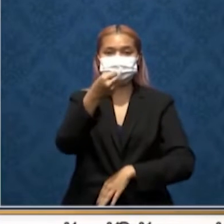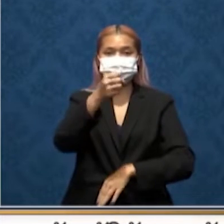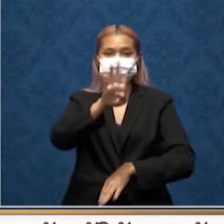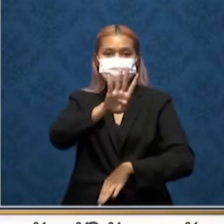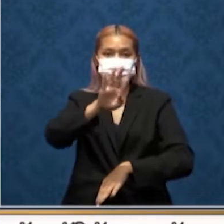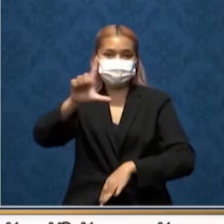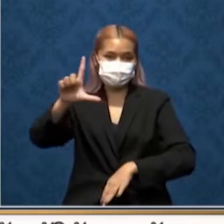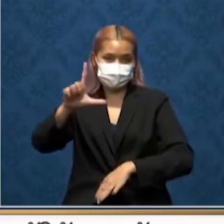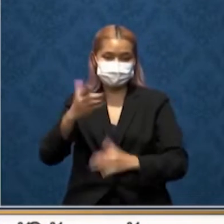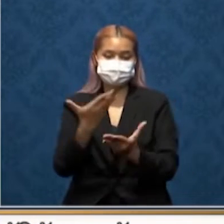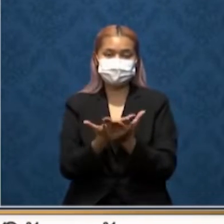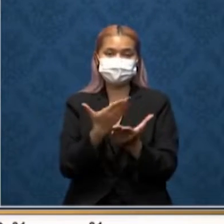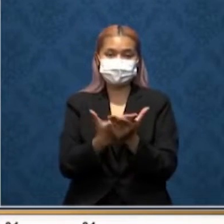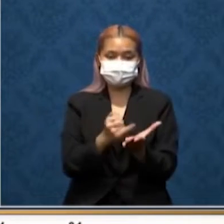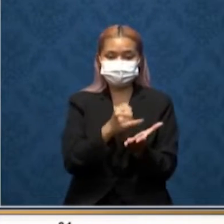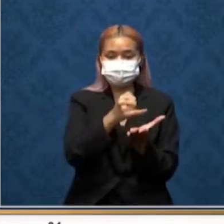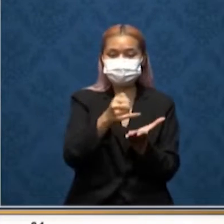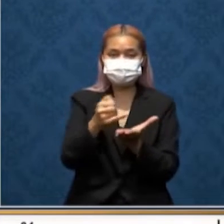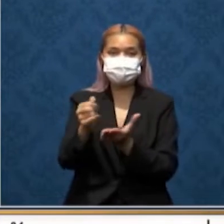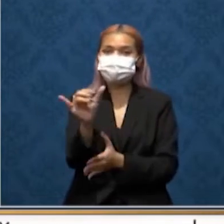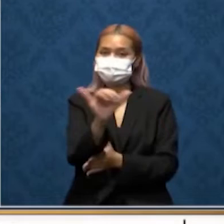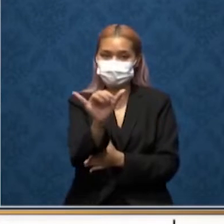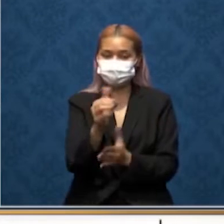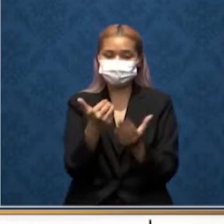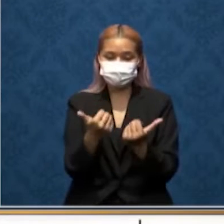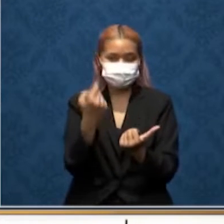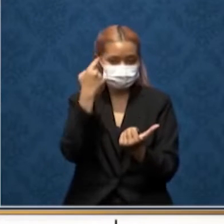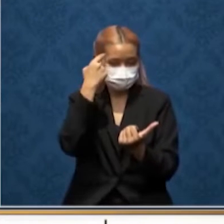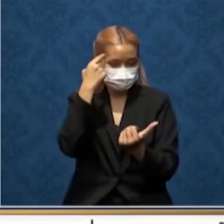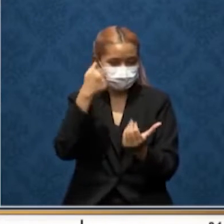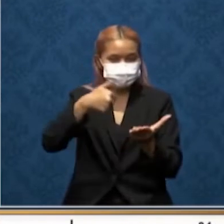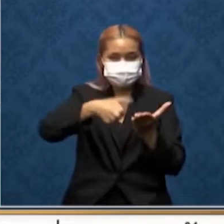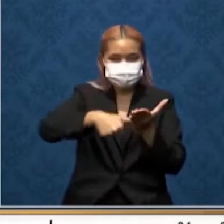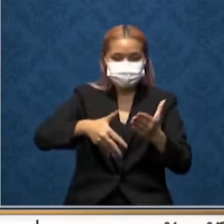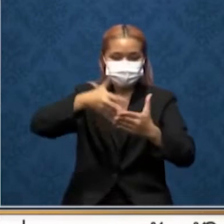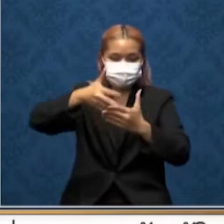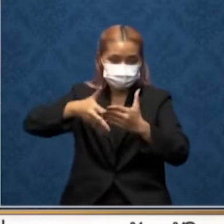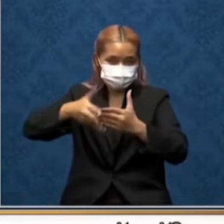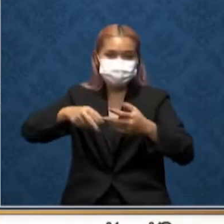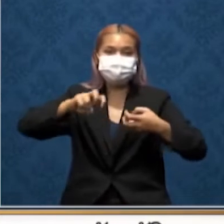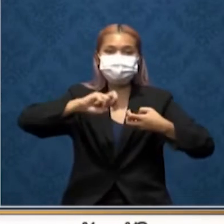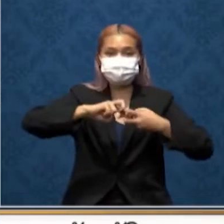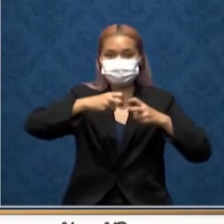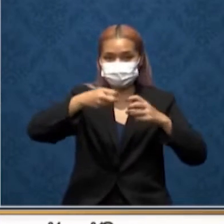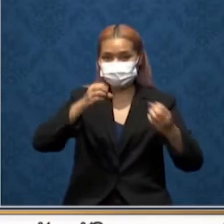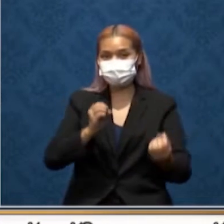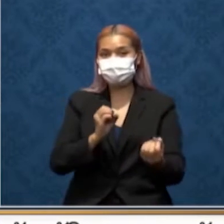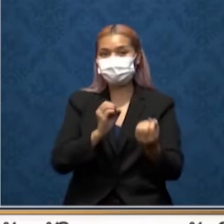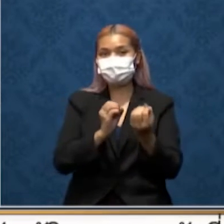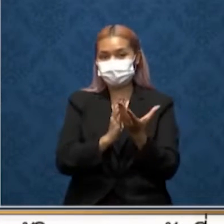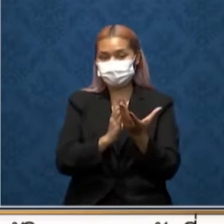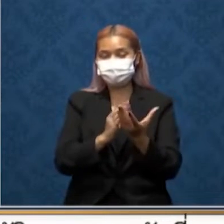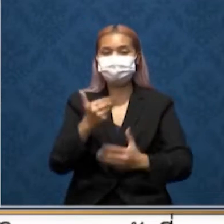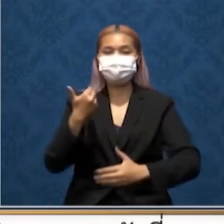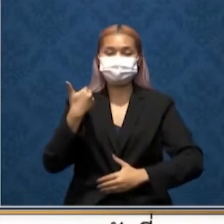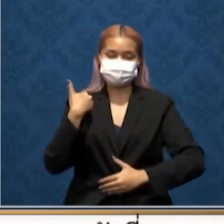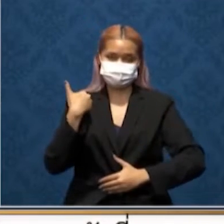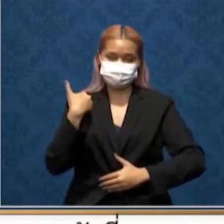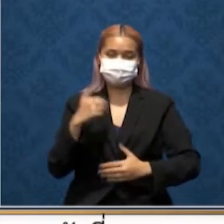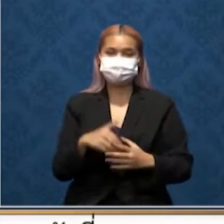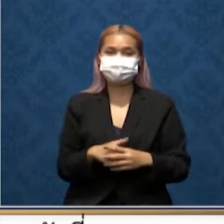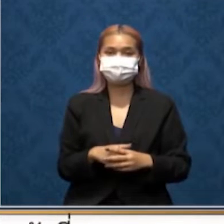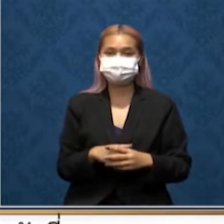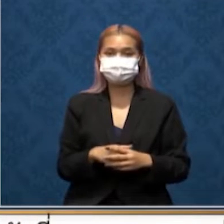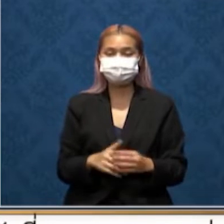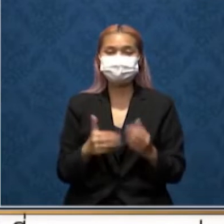ามารถที่จะชำระหนี้ได้จะเกิดเป็นหนี้เสียจะเกิดเป็นเครดิตเสียหายและส่งผลต่อการฟื้นตัวของประชาชนลากย่าแน่นอนผม